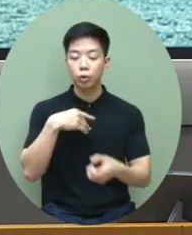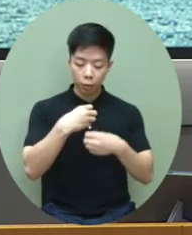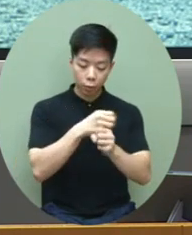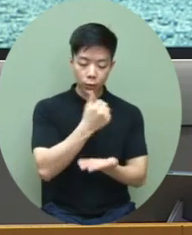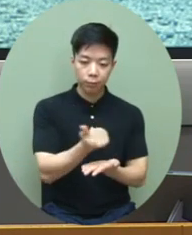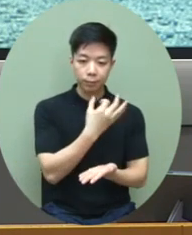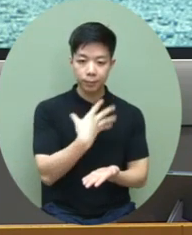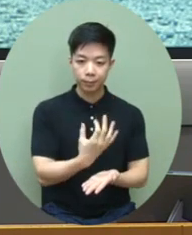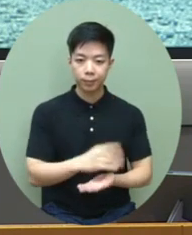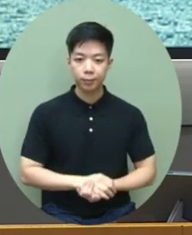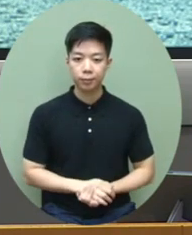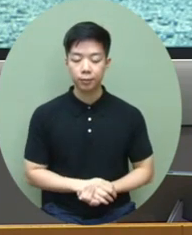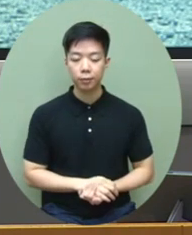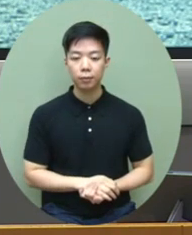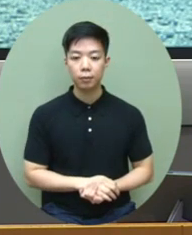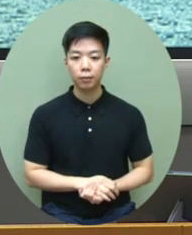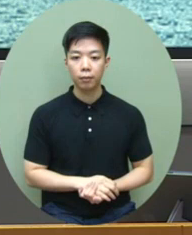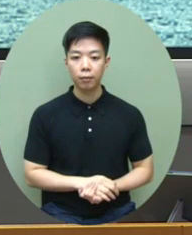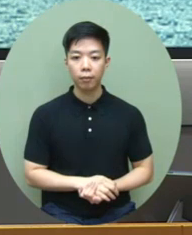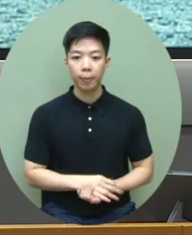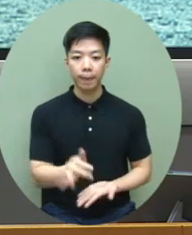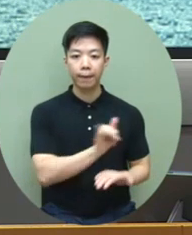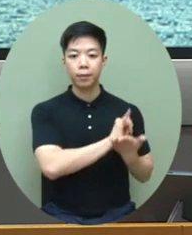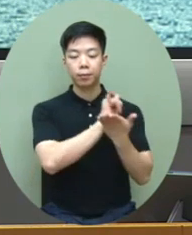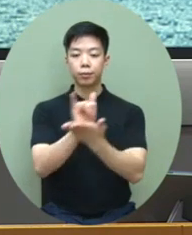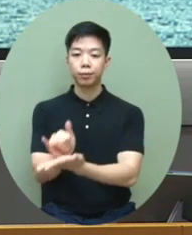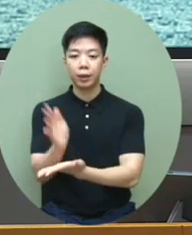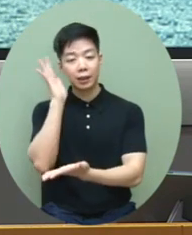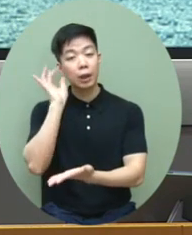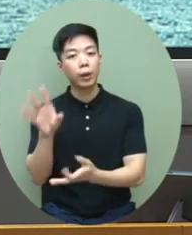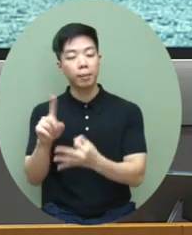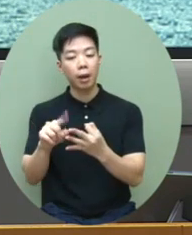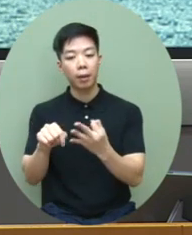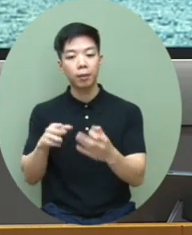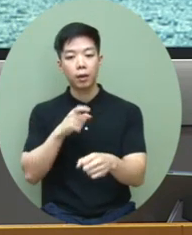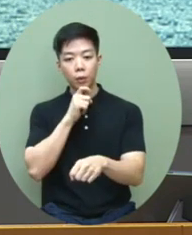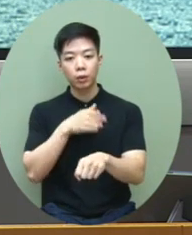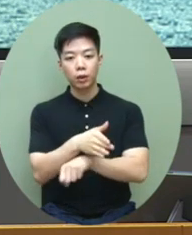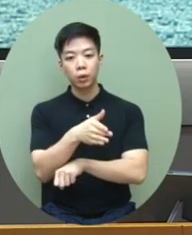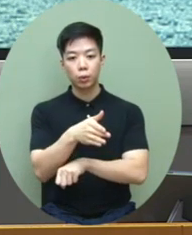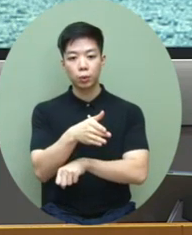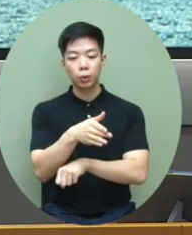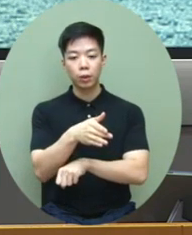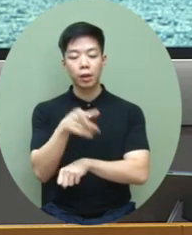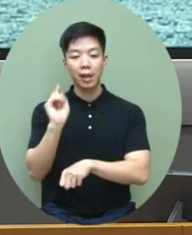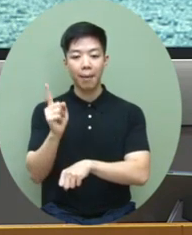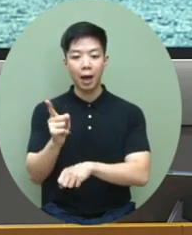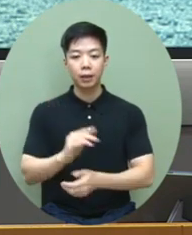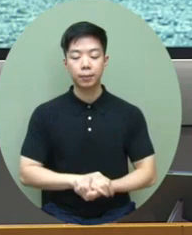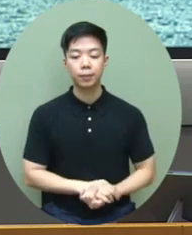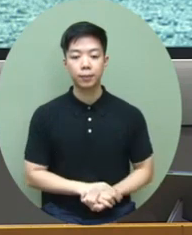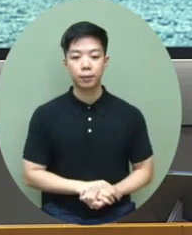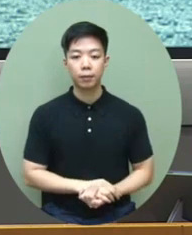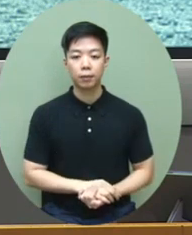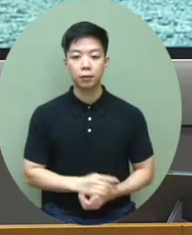嘅。我知道去咗 Cosmo 就大概超過咗100位人士啦嚇。